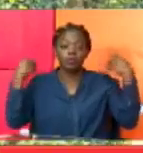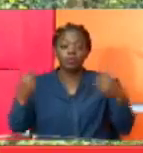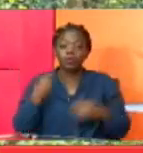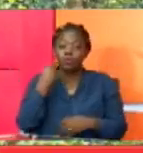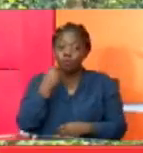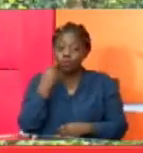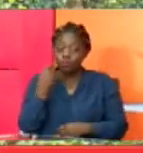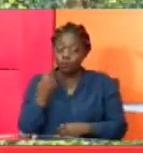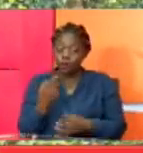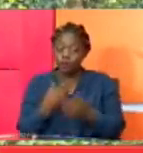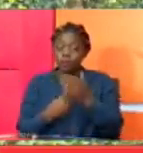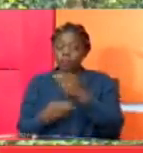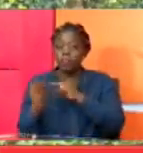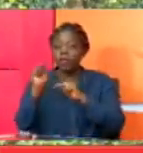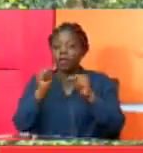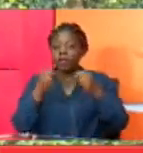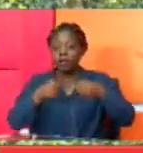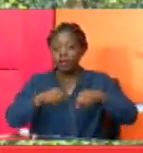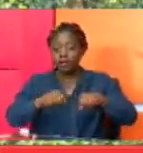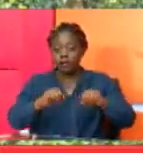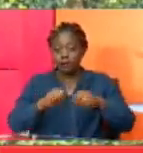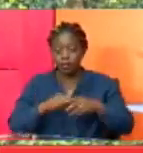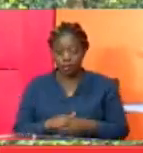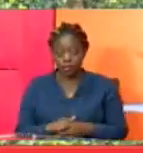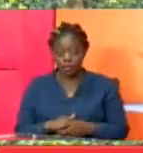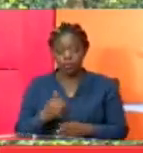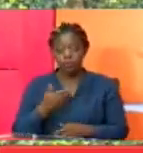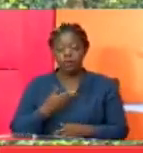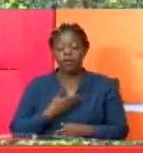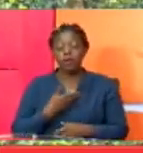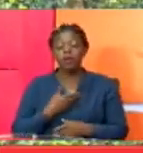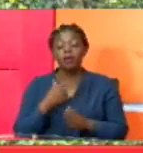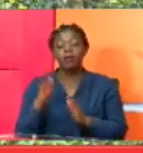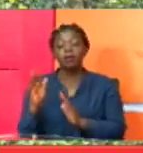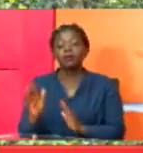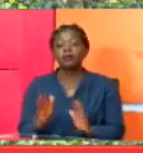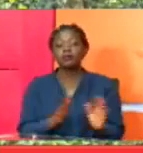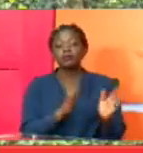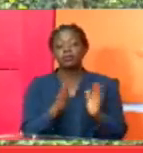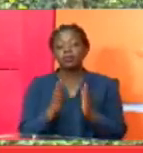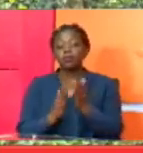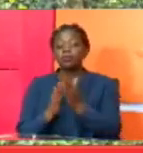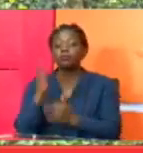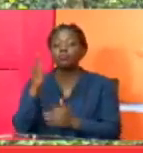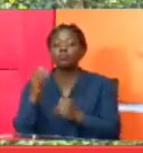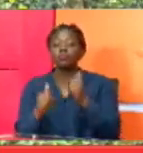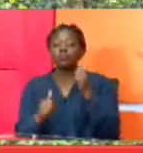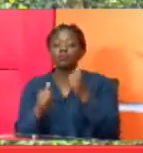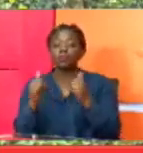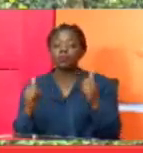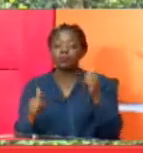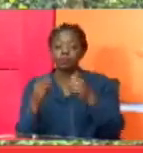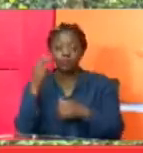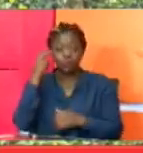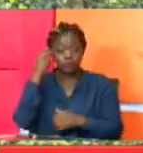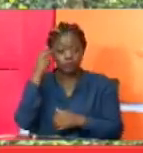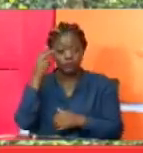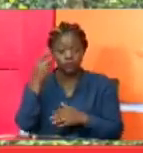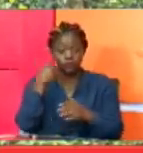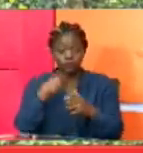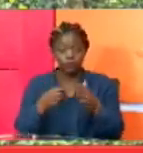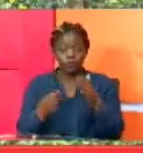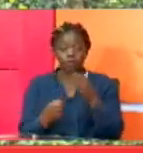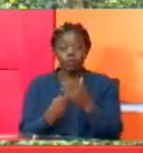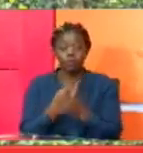abavubuka abakeera nga tebana kye bakola. Tuyina enteekateeka gye tubayisaamu ebalaga emikisa